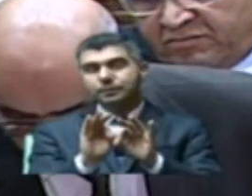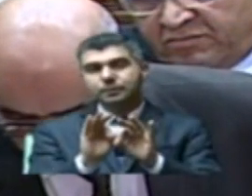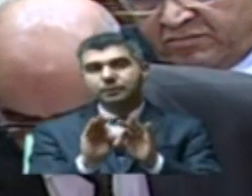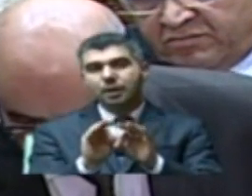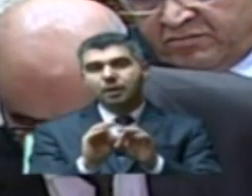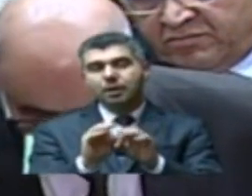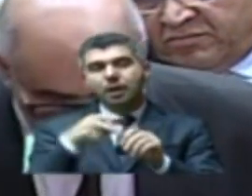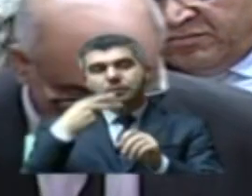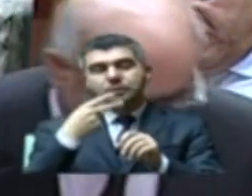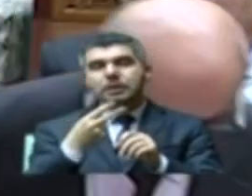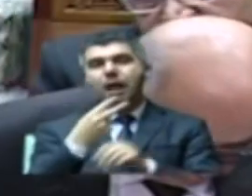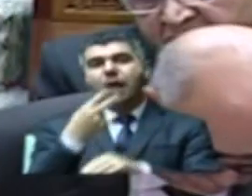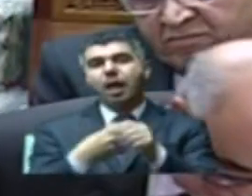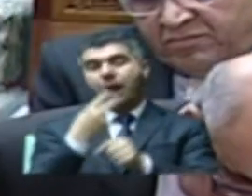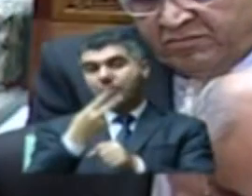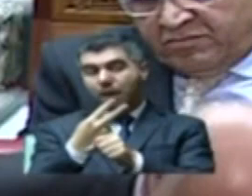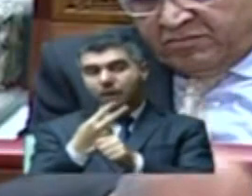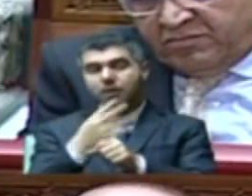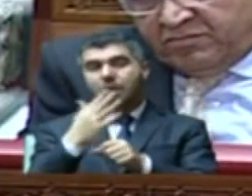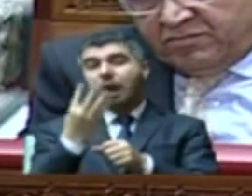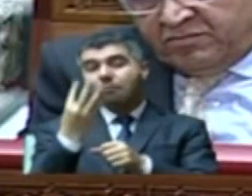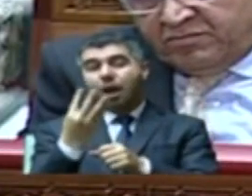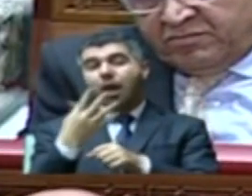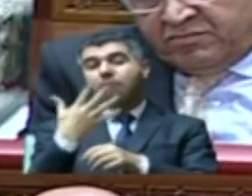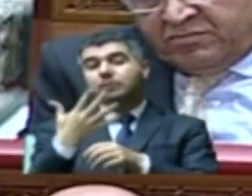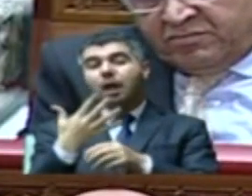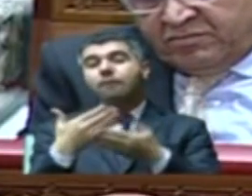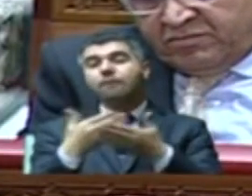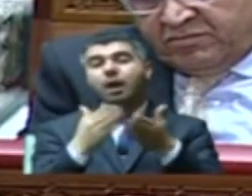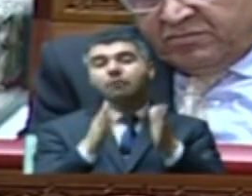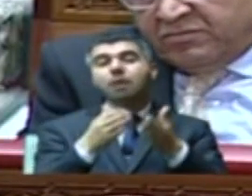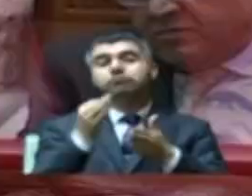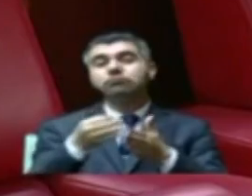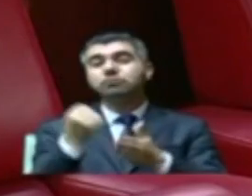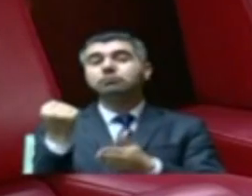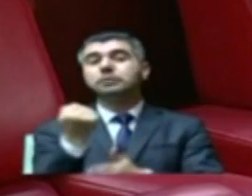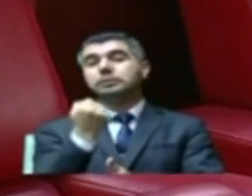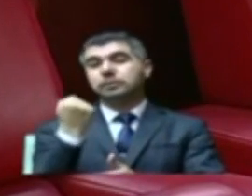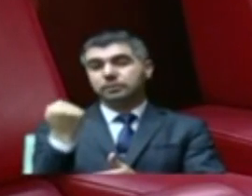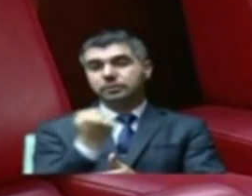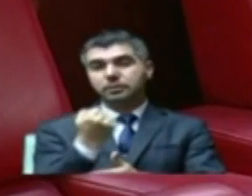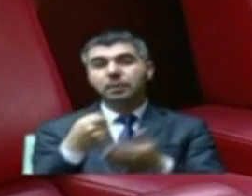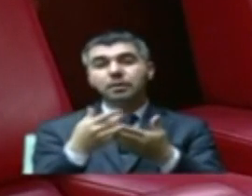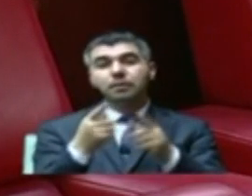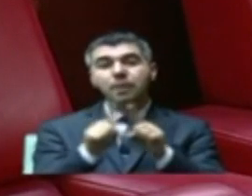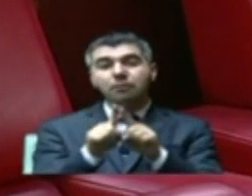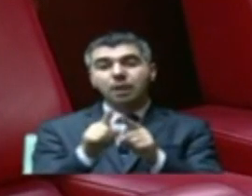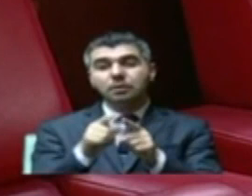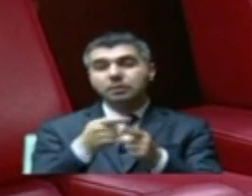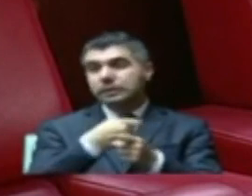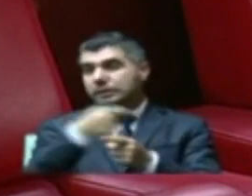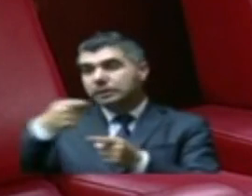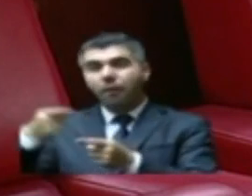على سنتين وكاين اللي كيتكلم على 4 سنوات وخمس سنوات وهو كينتظر باش تفتح هذا الباب. ثم التوزيع راه ما كاينش متساوي على